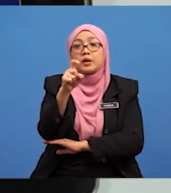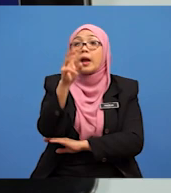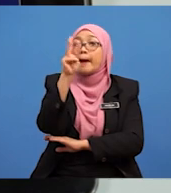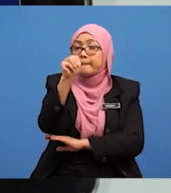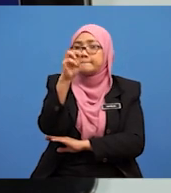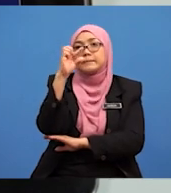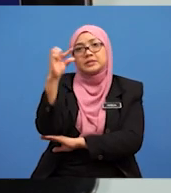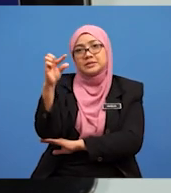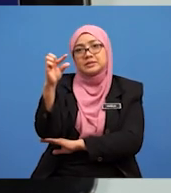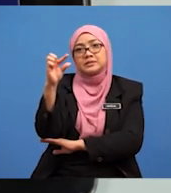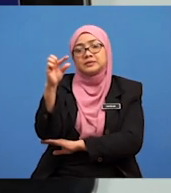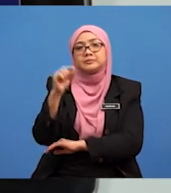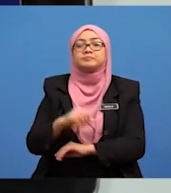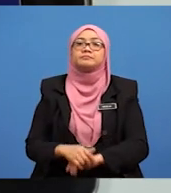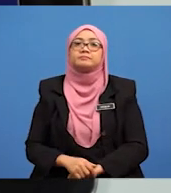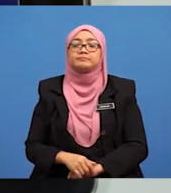magnesium,